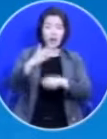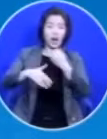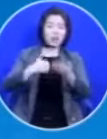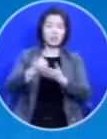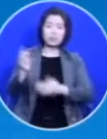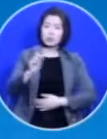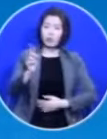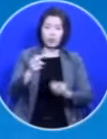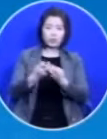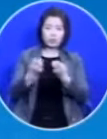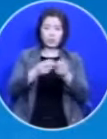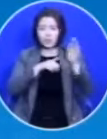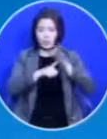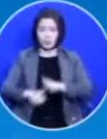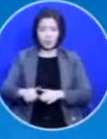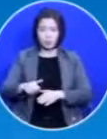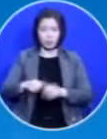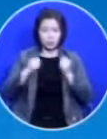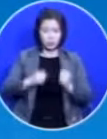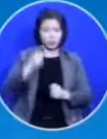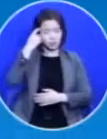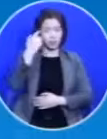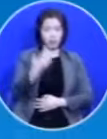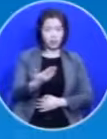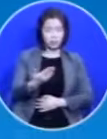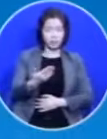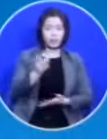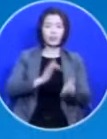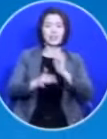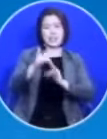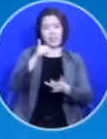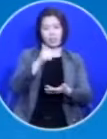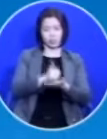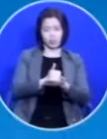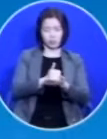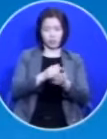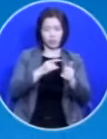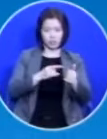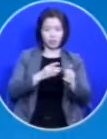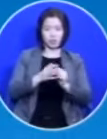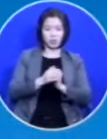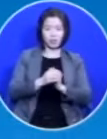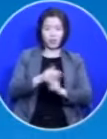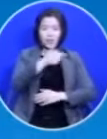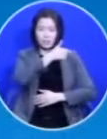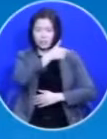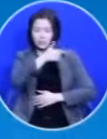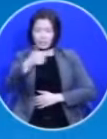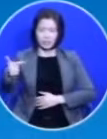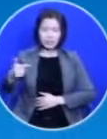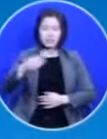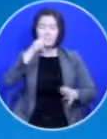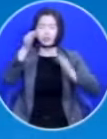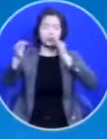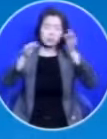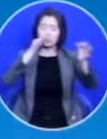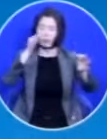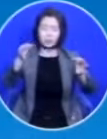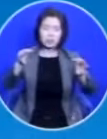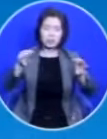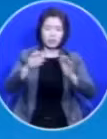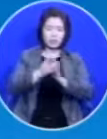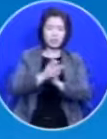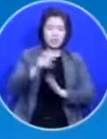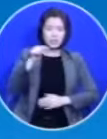어떻게 참고 계시죠 예수님께서 큰 소리로 부르짖으면서